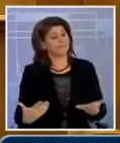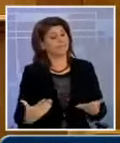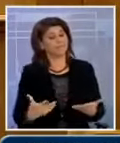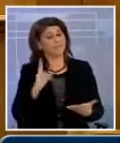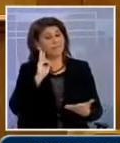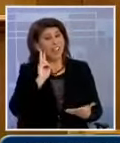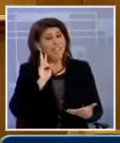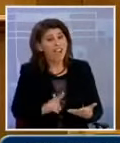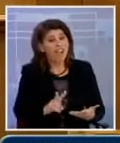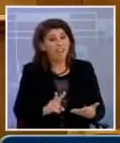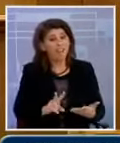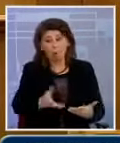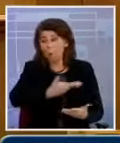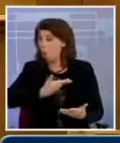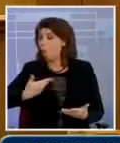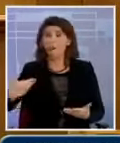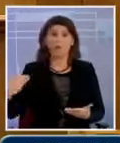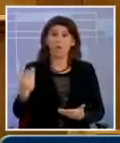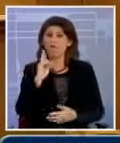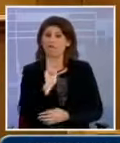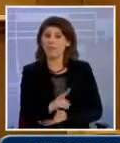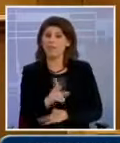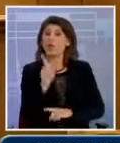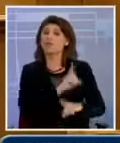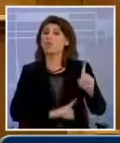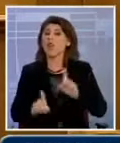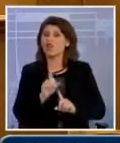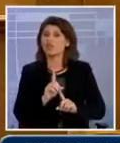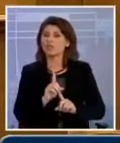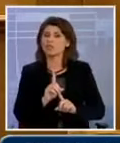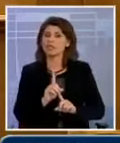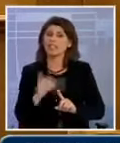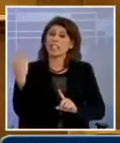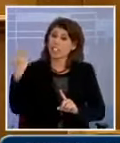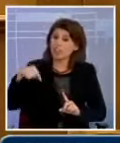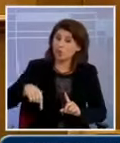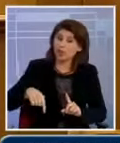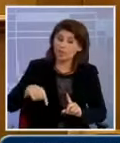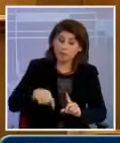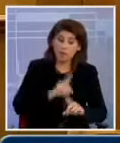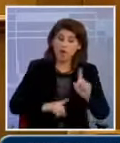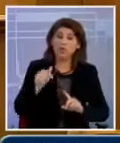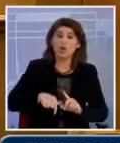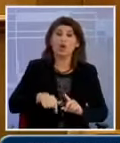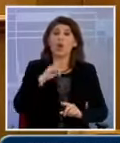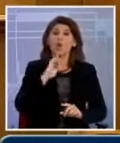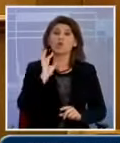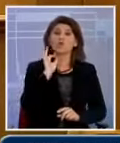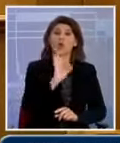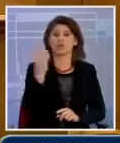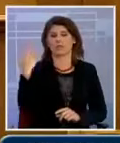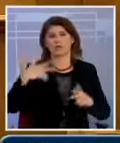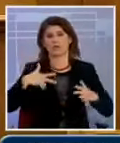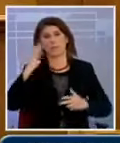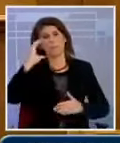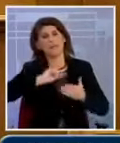πλέον σε όλους μας ποιος ήταν και ποιος παραμένει ο στόχος της